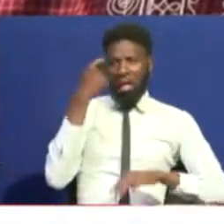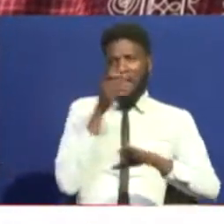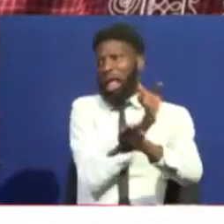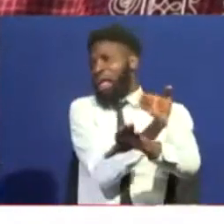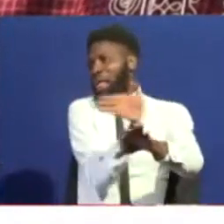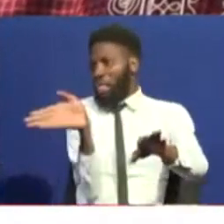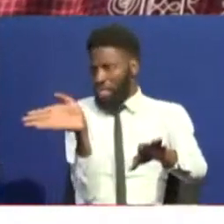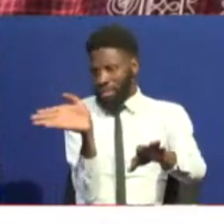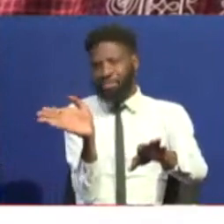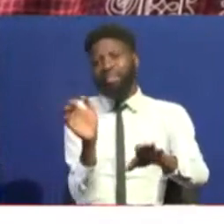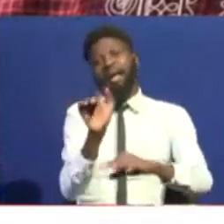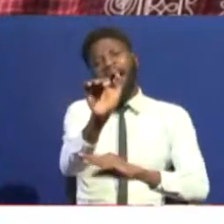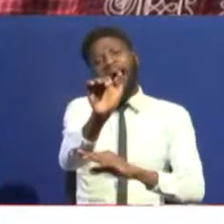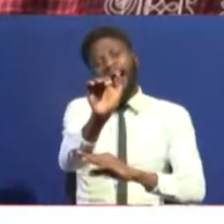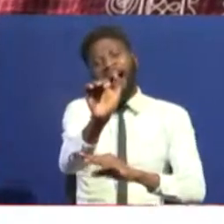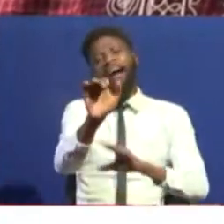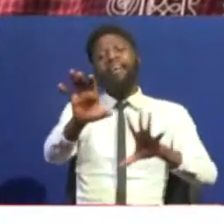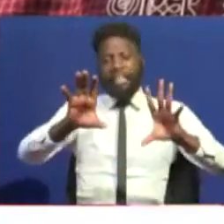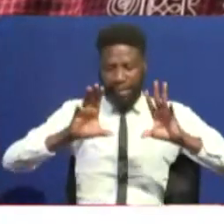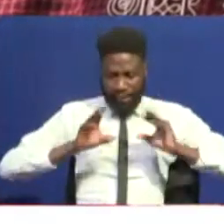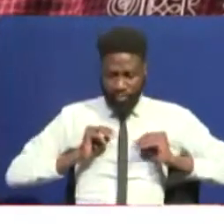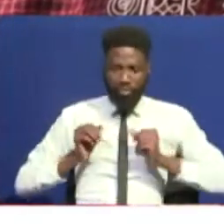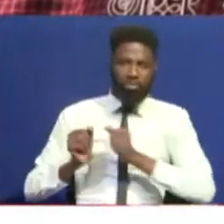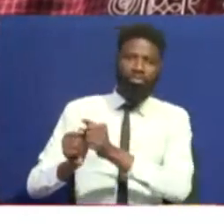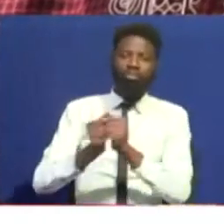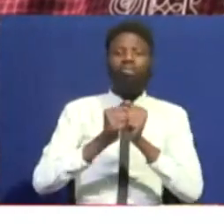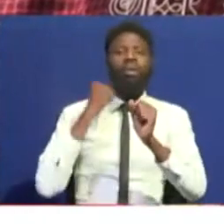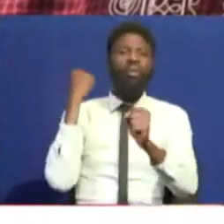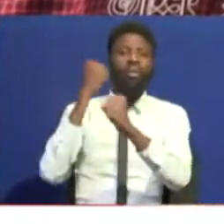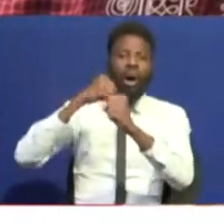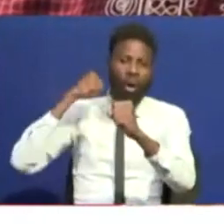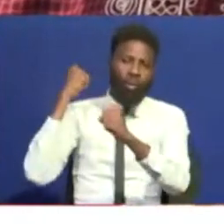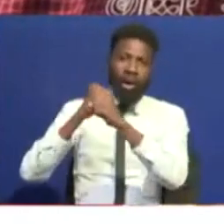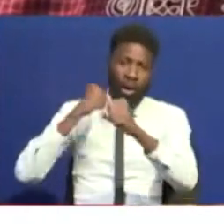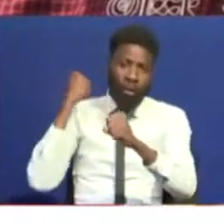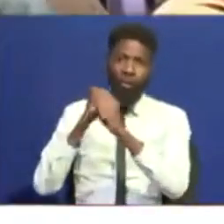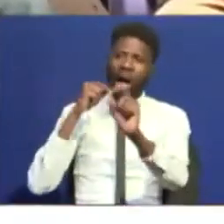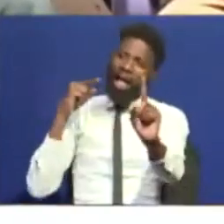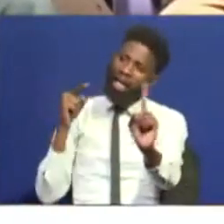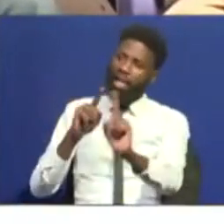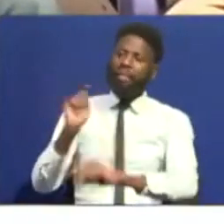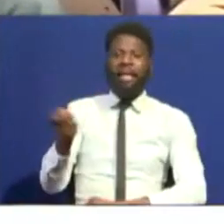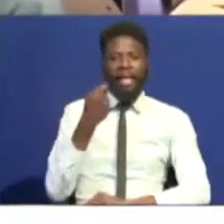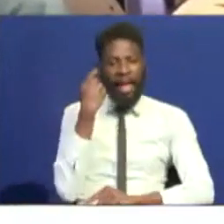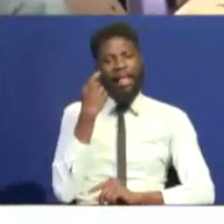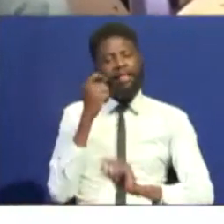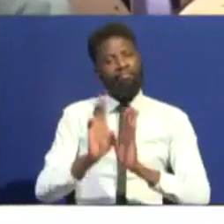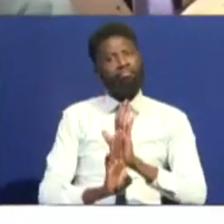tusirikiane pamoja, tufanye pamoja, ili Kenya iendelee mbele.